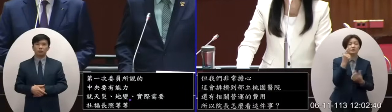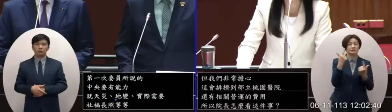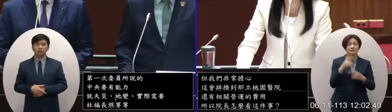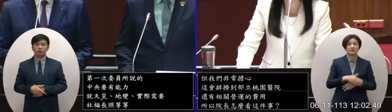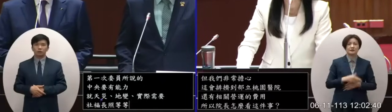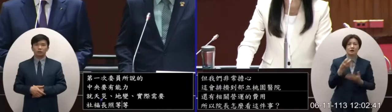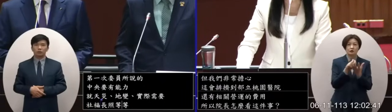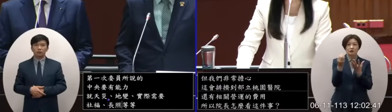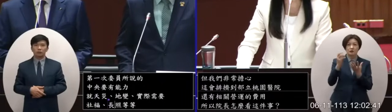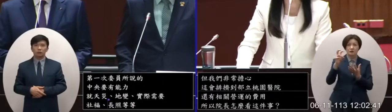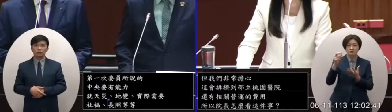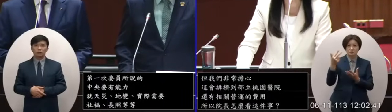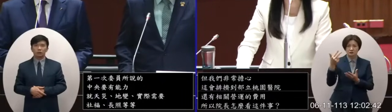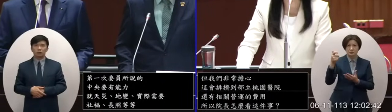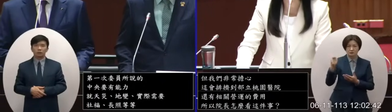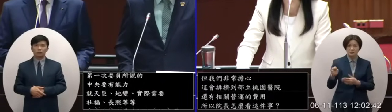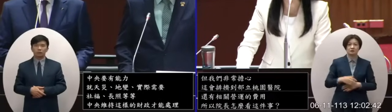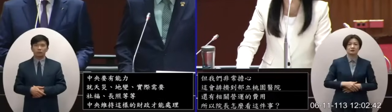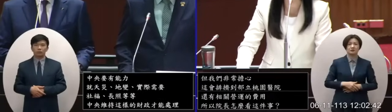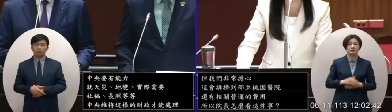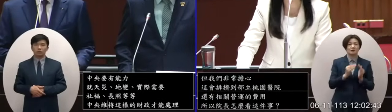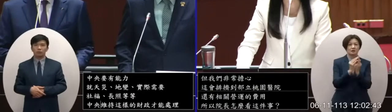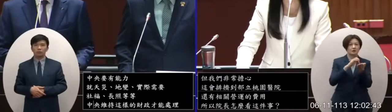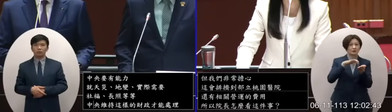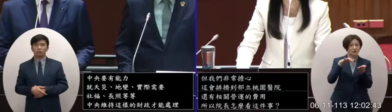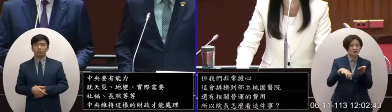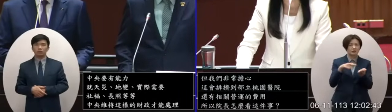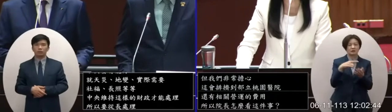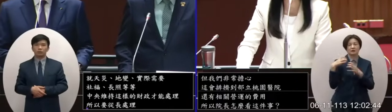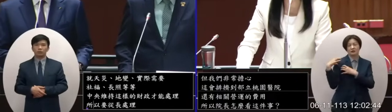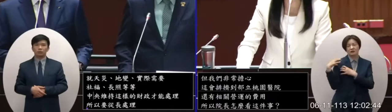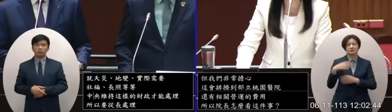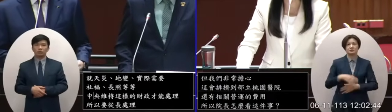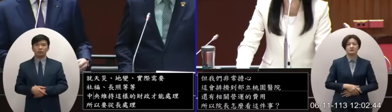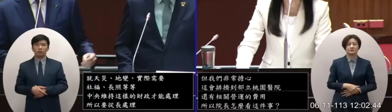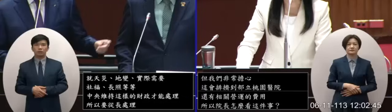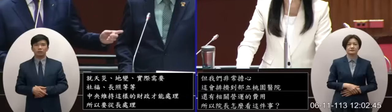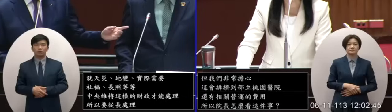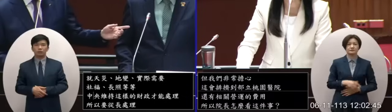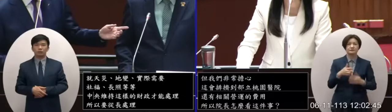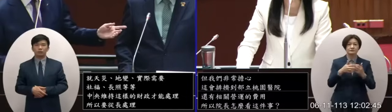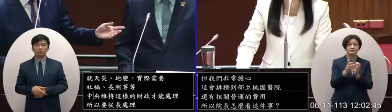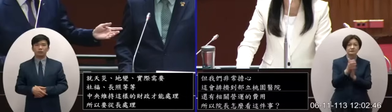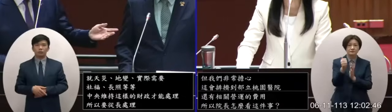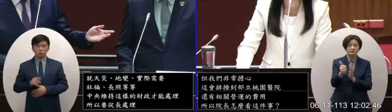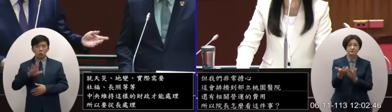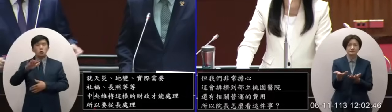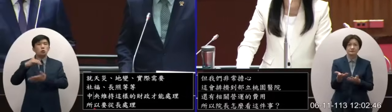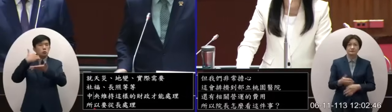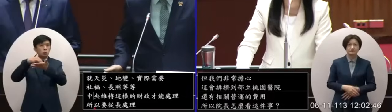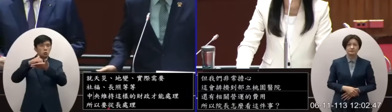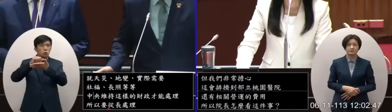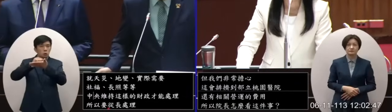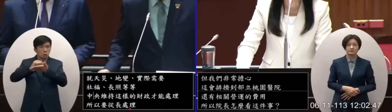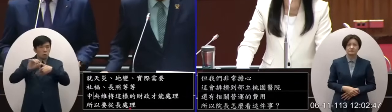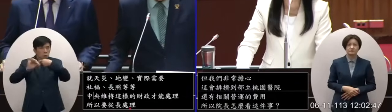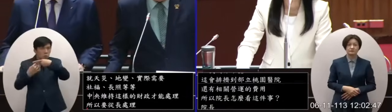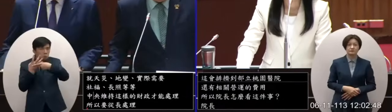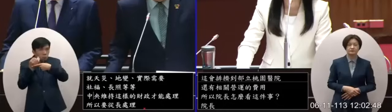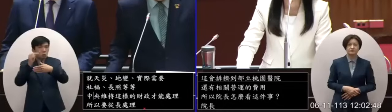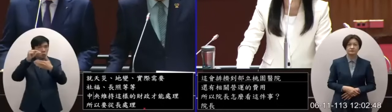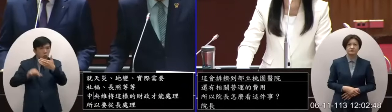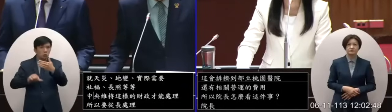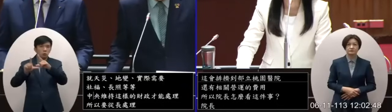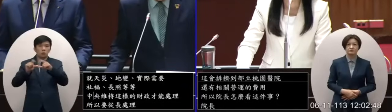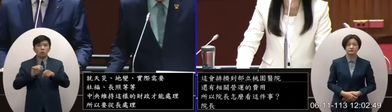拨补27亿，对布桃来讲这个压力太大太沉重了哦，所以我想这个部长 他绝对是有一个计算的标准的。 对，我想